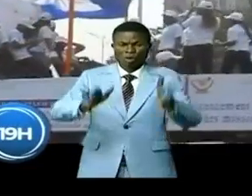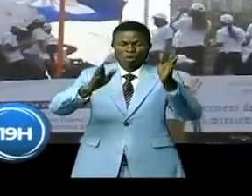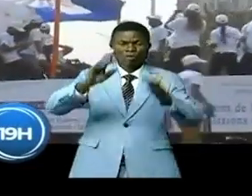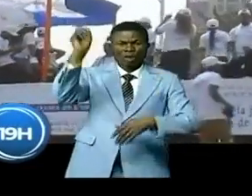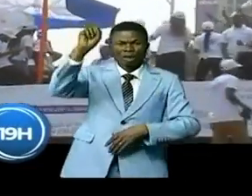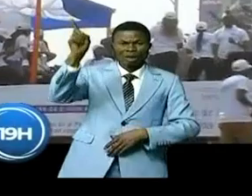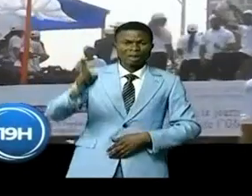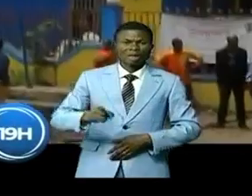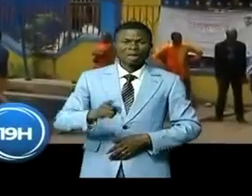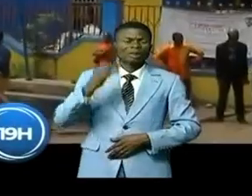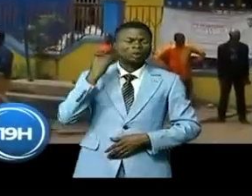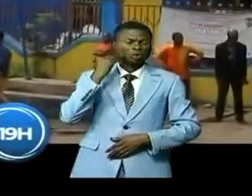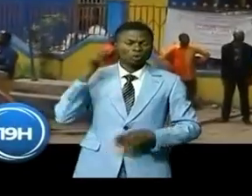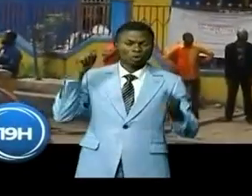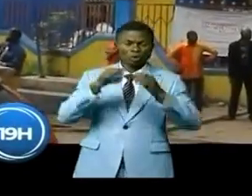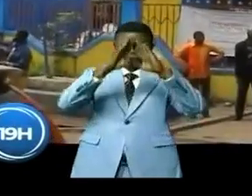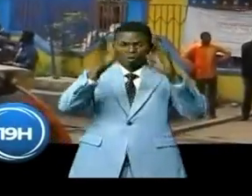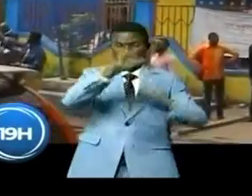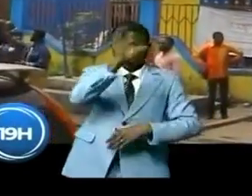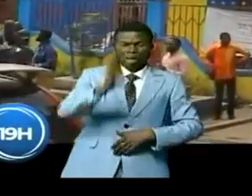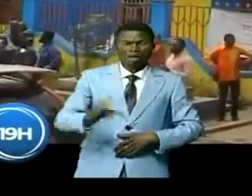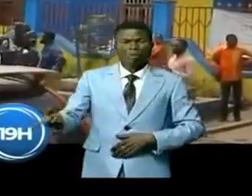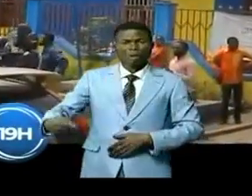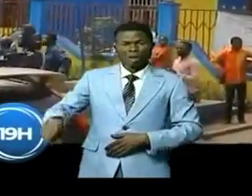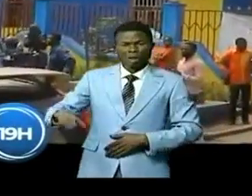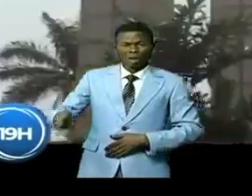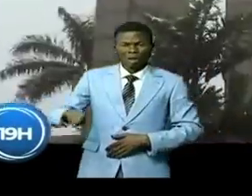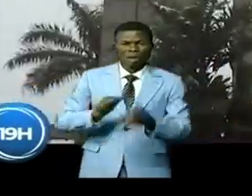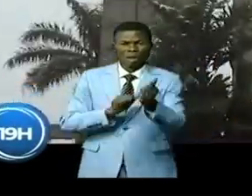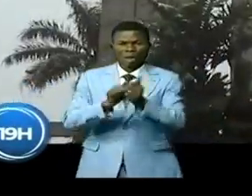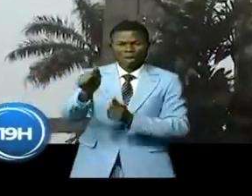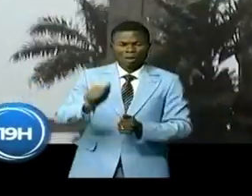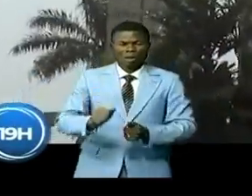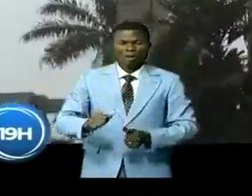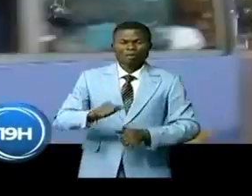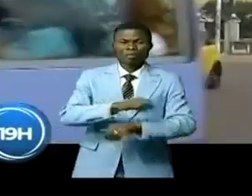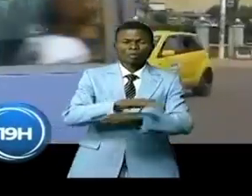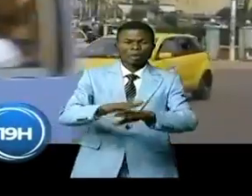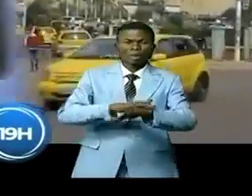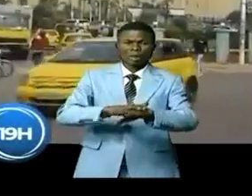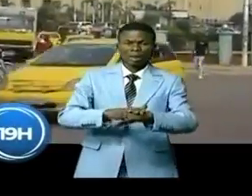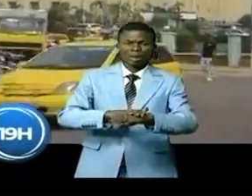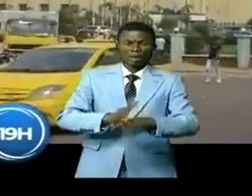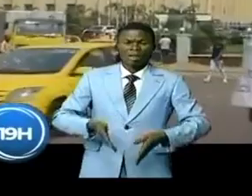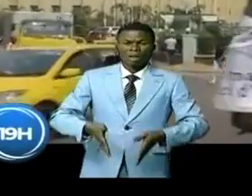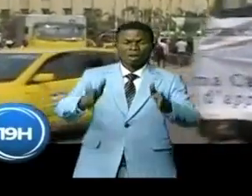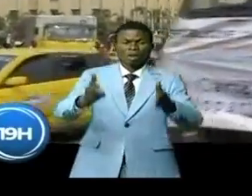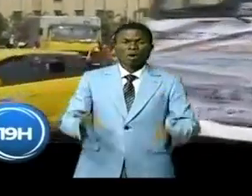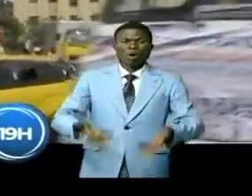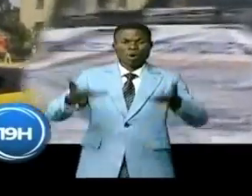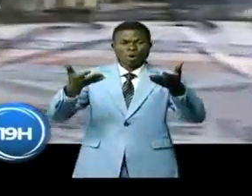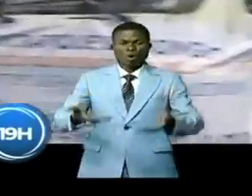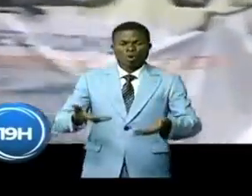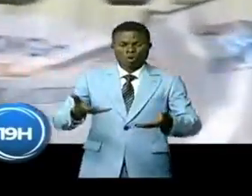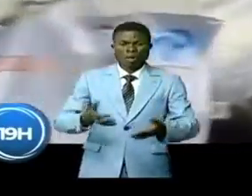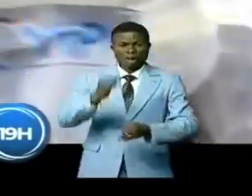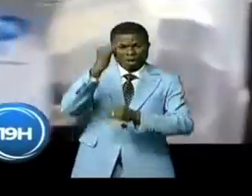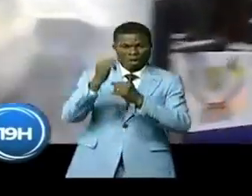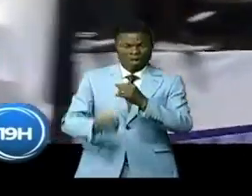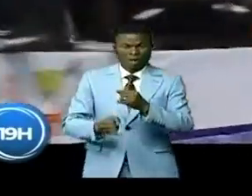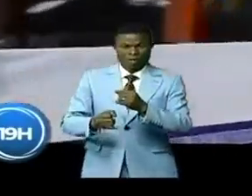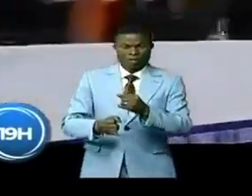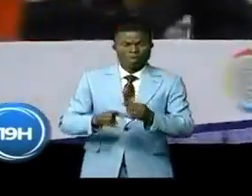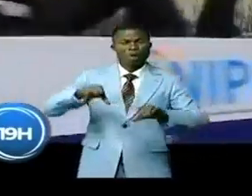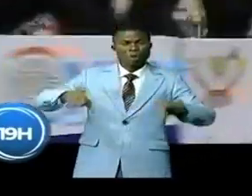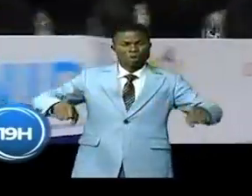juin, jusqu'à la maison communale de Lemba, en passant par la gare centrale et l'avenue de Poilou. Au terminus de ces